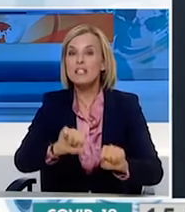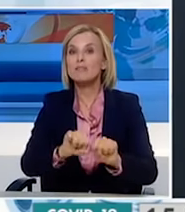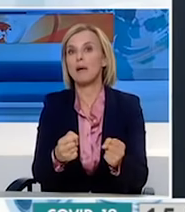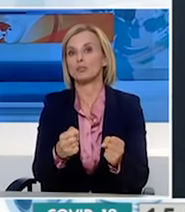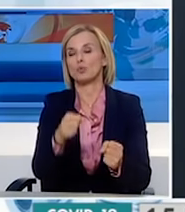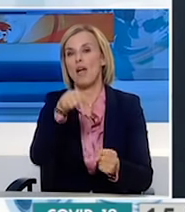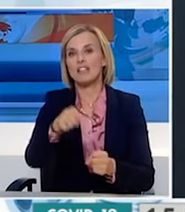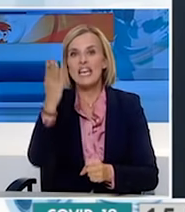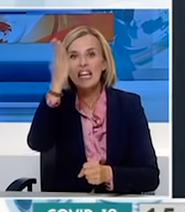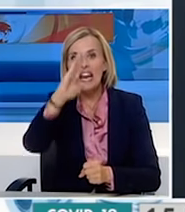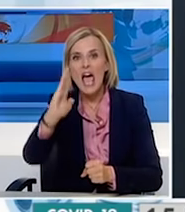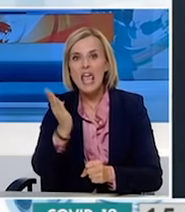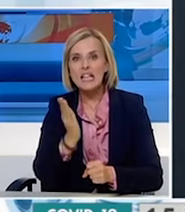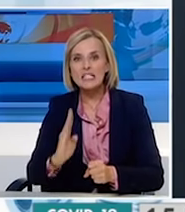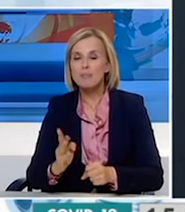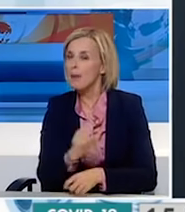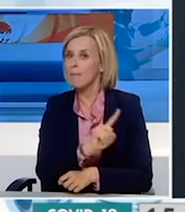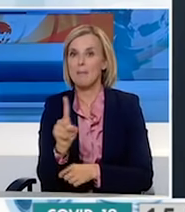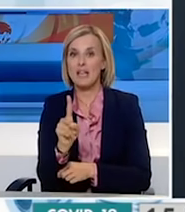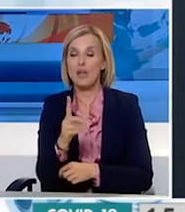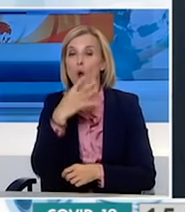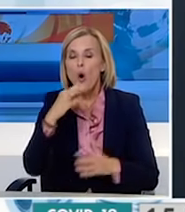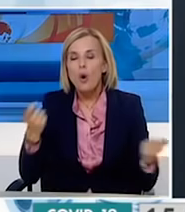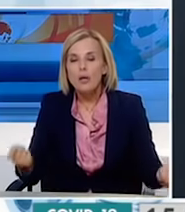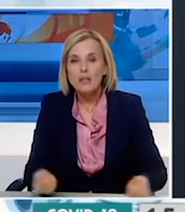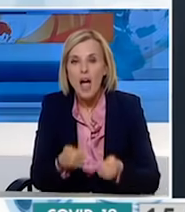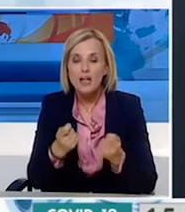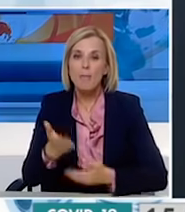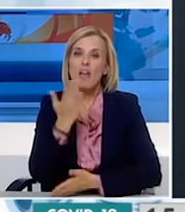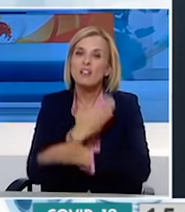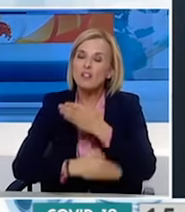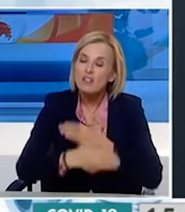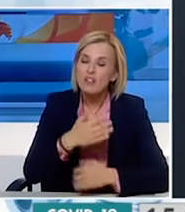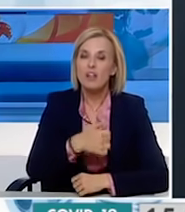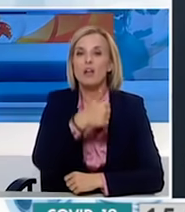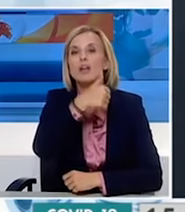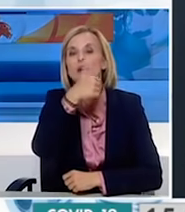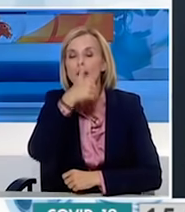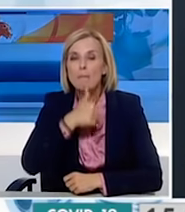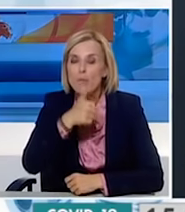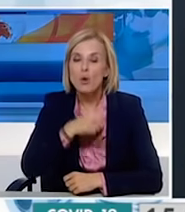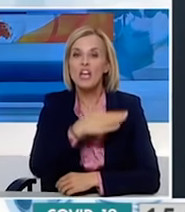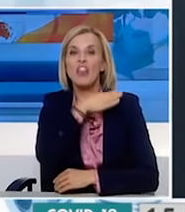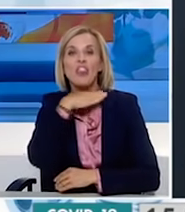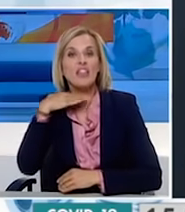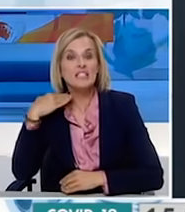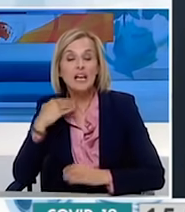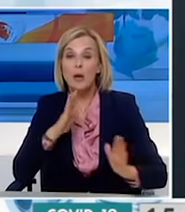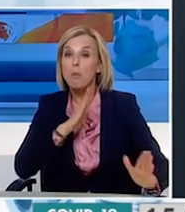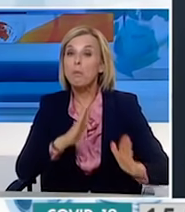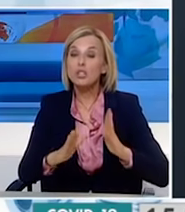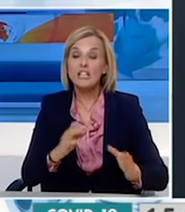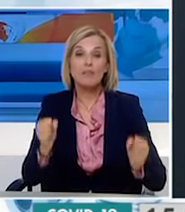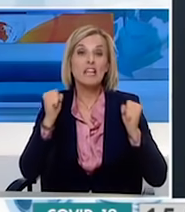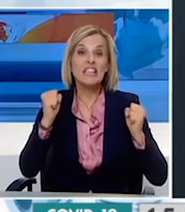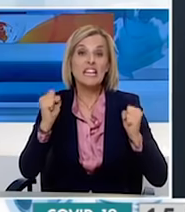προστασίας που με τόσο κόπο και τόσες θυσίες έχουμε δημιουργήσει. Για να προχωρήσουμε με σταθερά βήματα. Για να προστατεύσουμε την υγεία τη δική